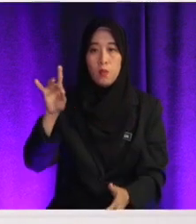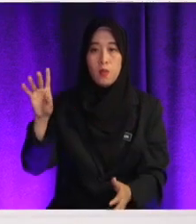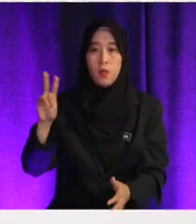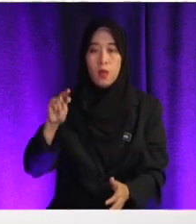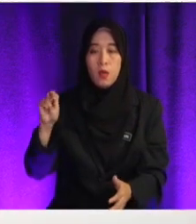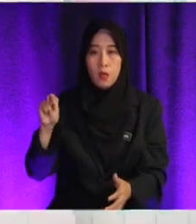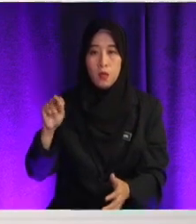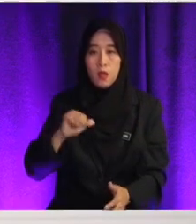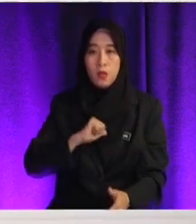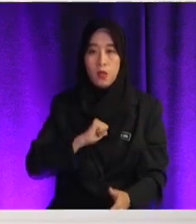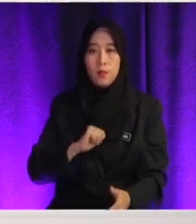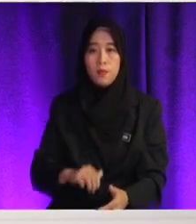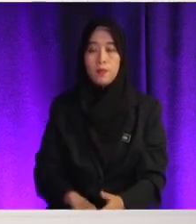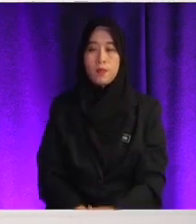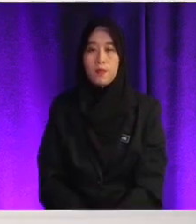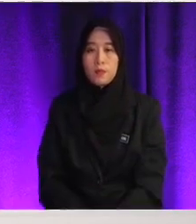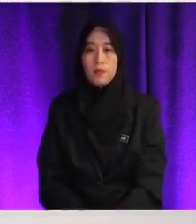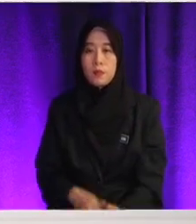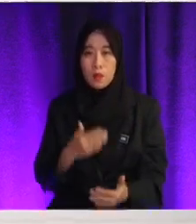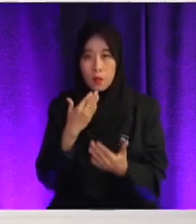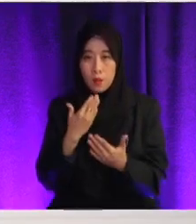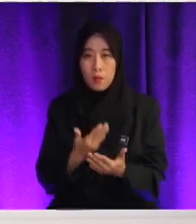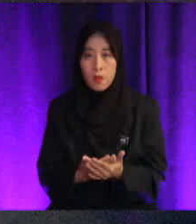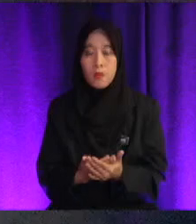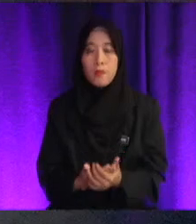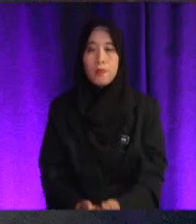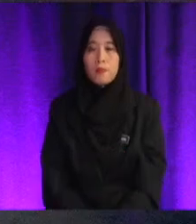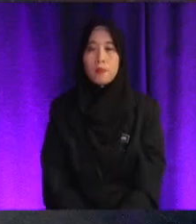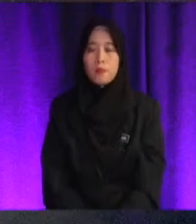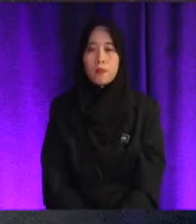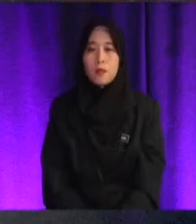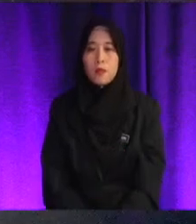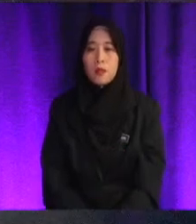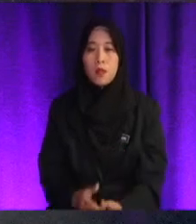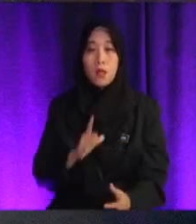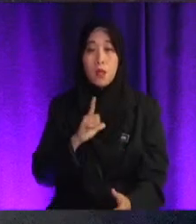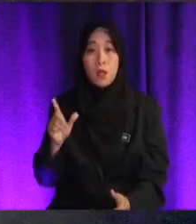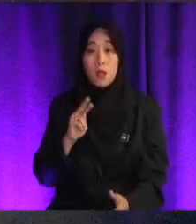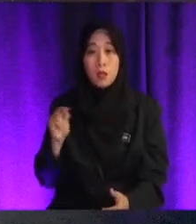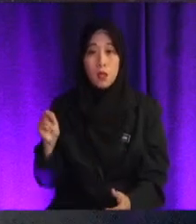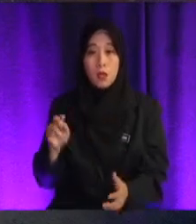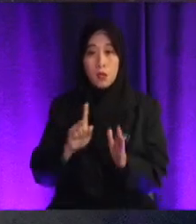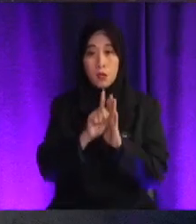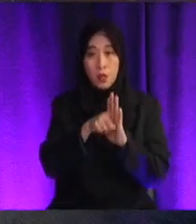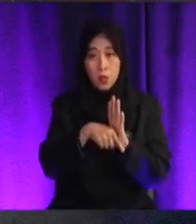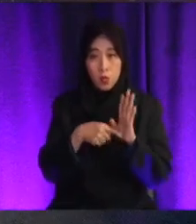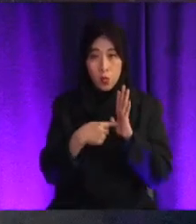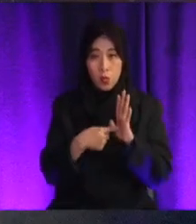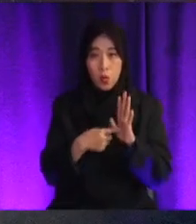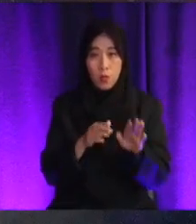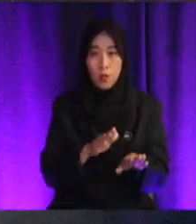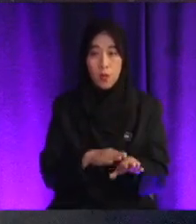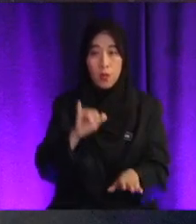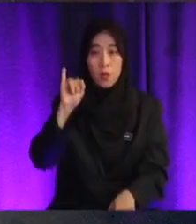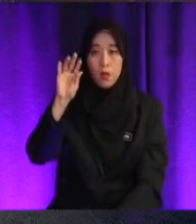ilmu tambahan. Baik. Okey. Boleh cikgu. So dekat sini kita laraskan jarum penunjuk pada kedudukan infinity terlebih dahulu.